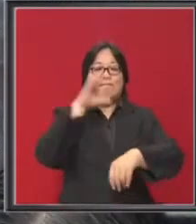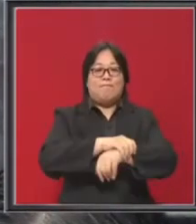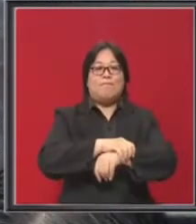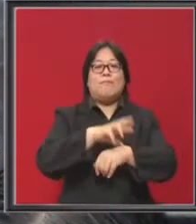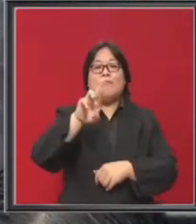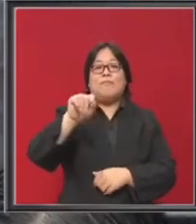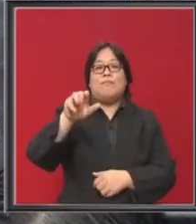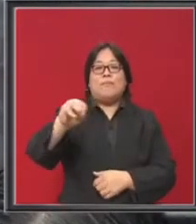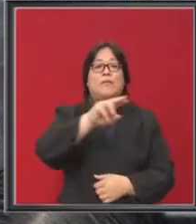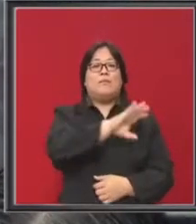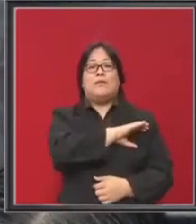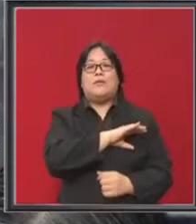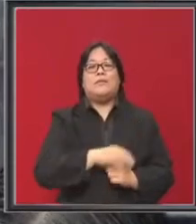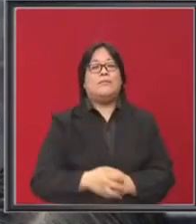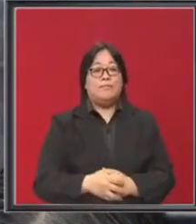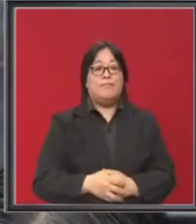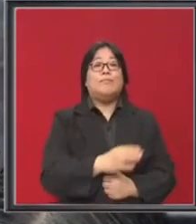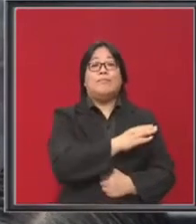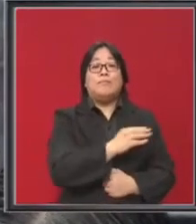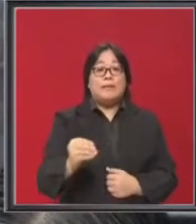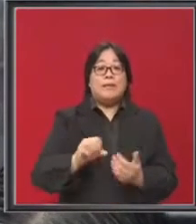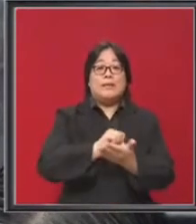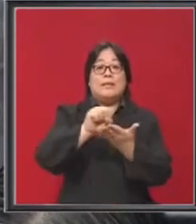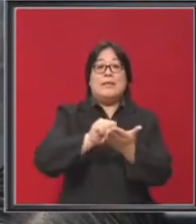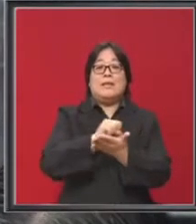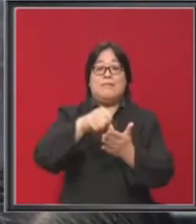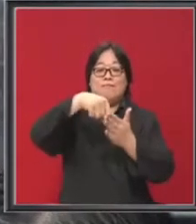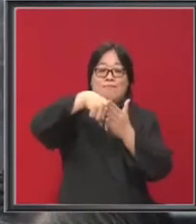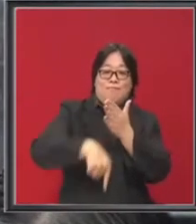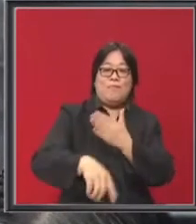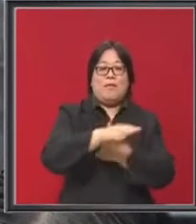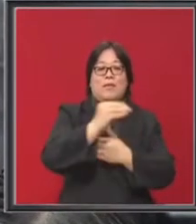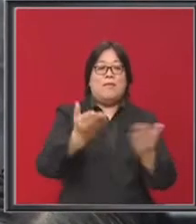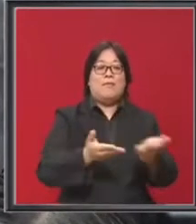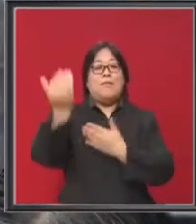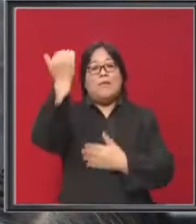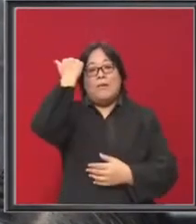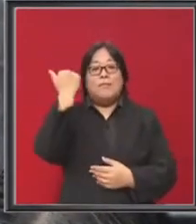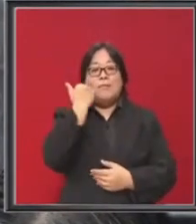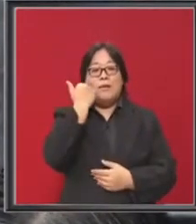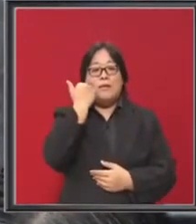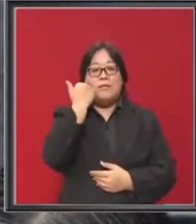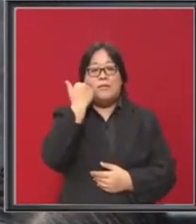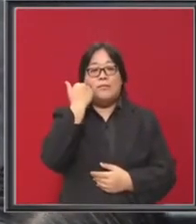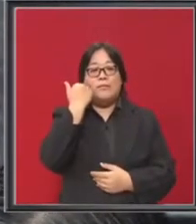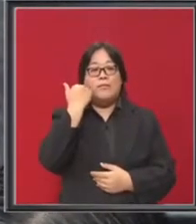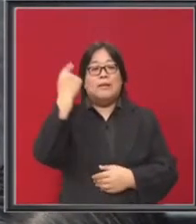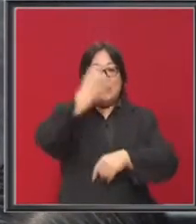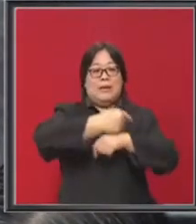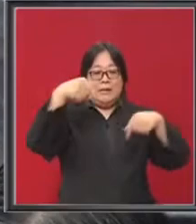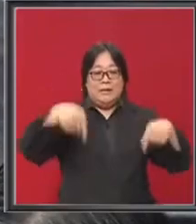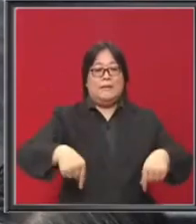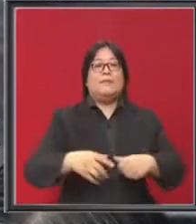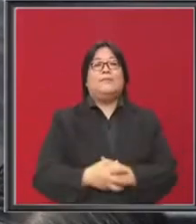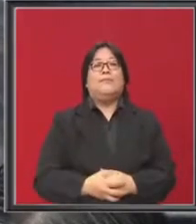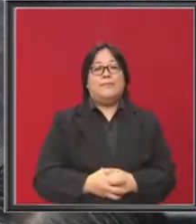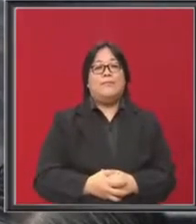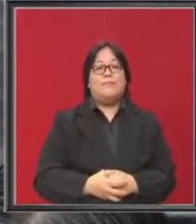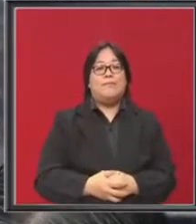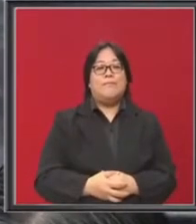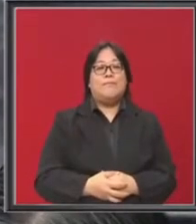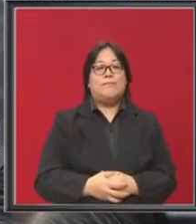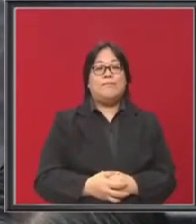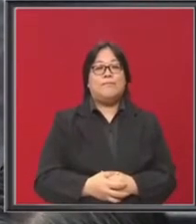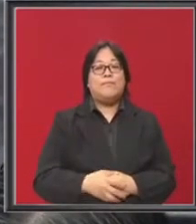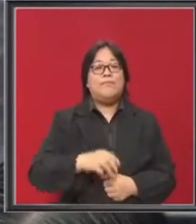diterima oleh pilaren dan dan syaithan lanjut setelah di Mahkamah dilaksanakan pada hari ini